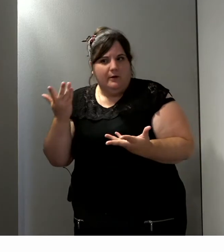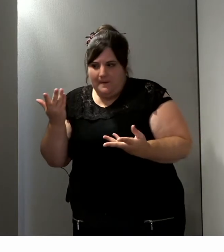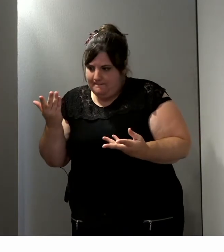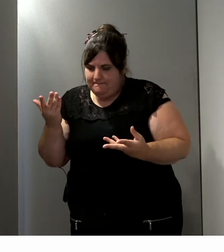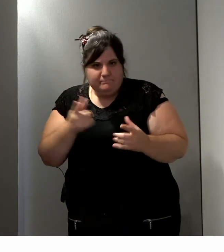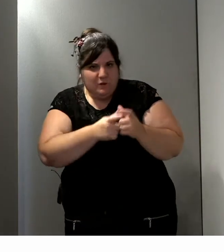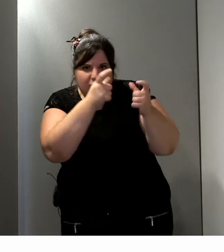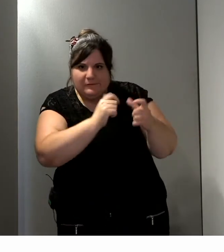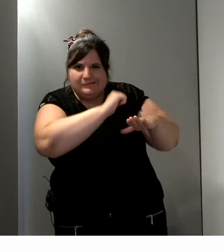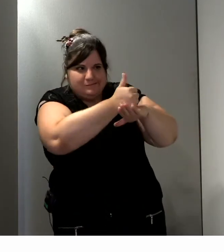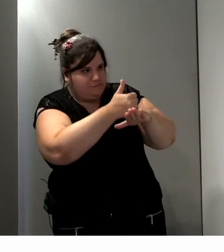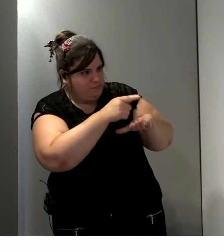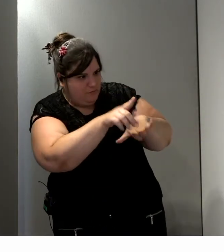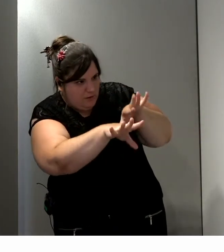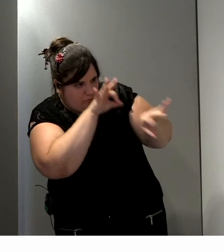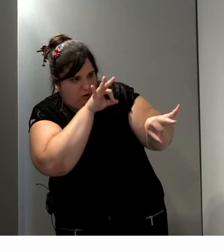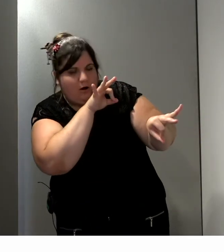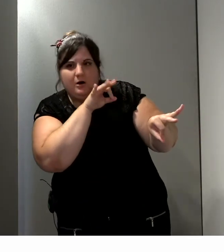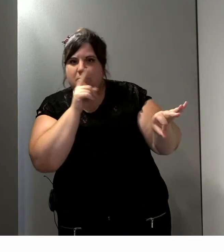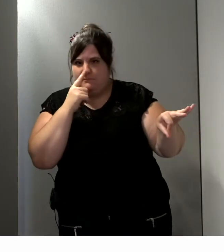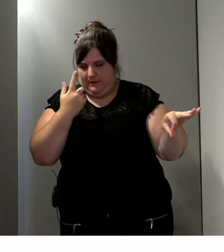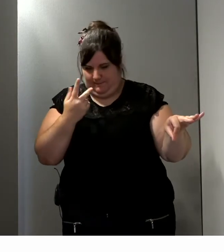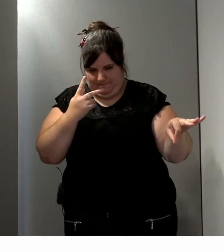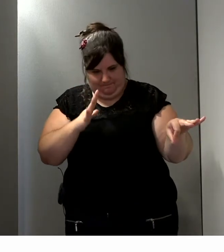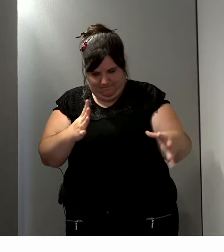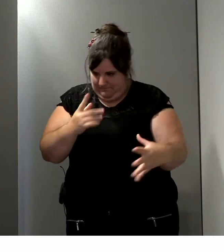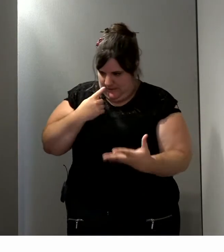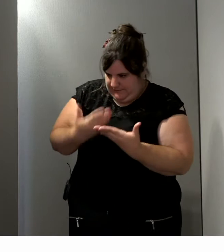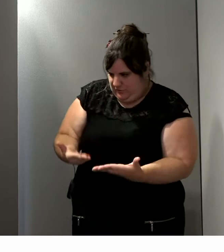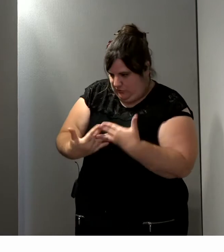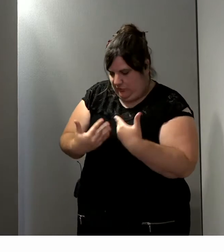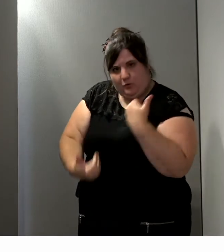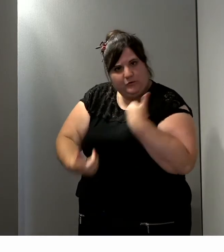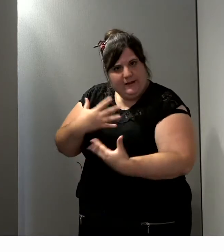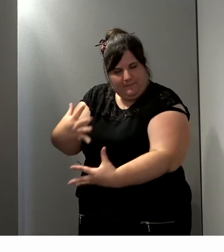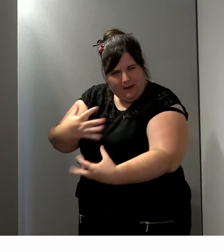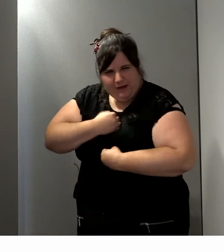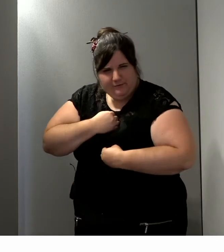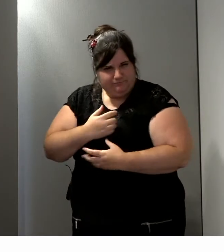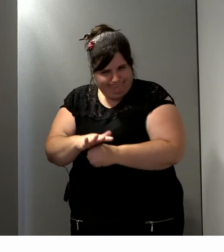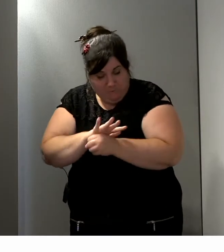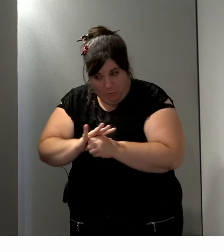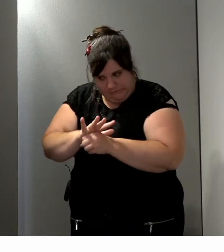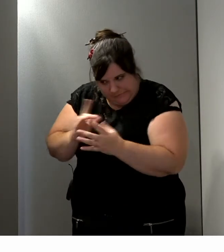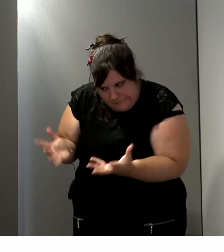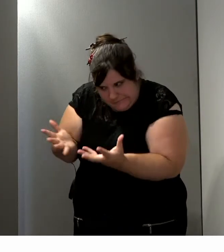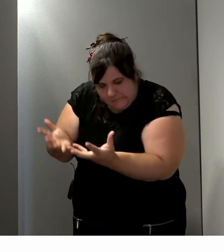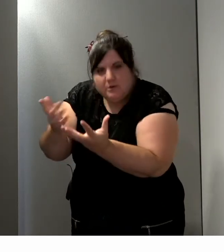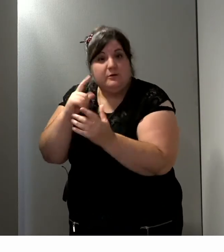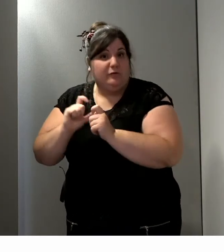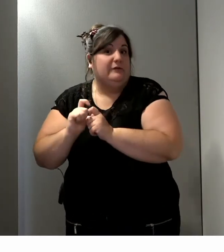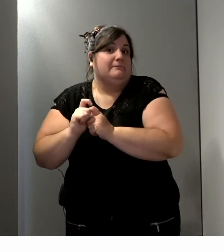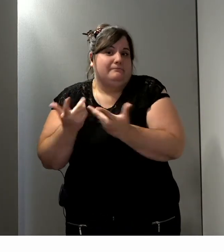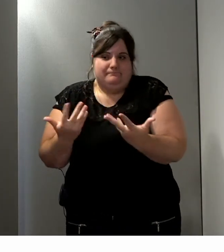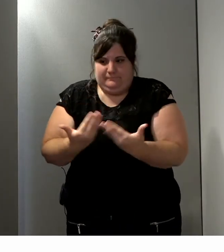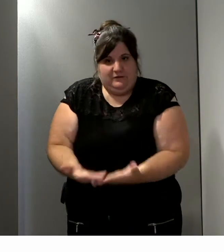choix de vie d'entreprendre. Donc, quelque part, de travailler sur cette acceptation et accepter pleinement, organiser pleinement les conséquences induites